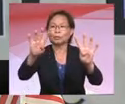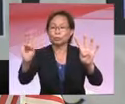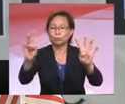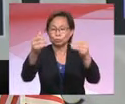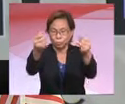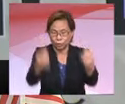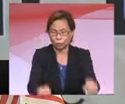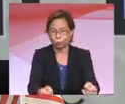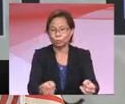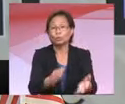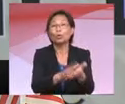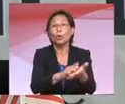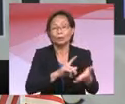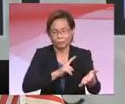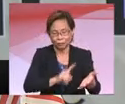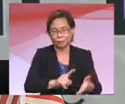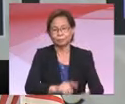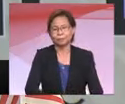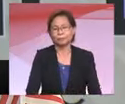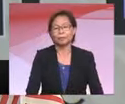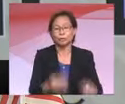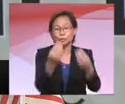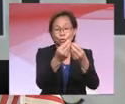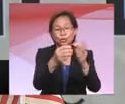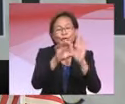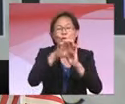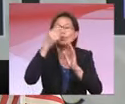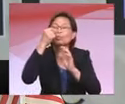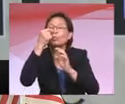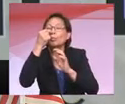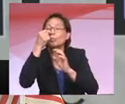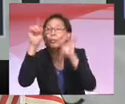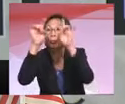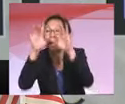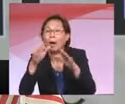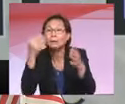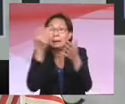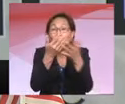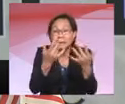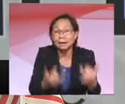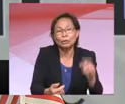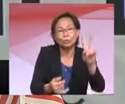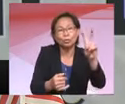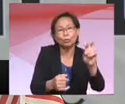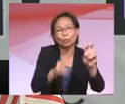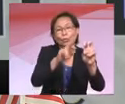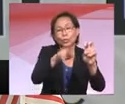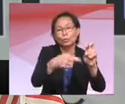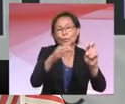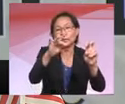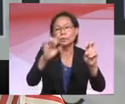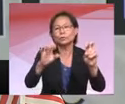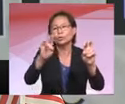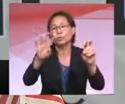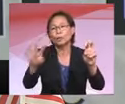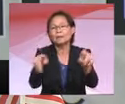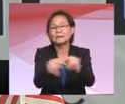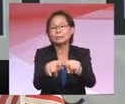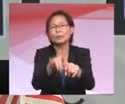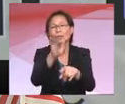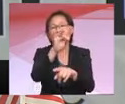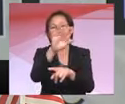24,447 individu. Jumlah sampel yang diambil dan diuji setakat ini ialah 20,874 bersama